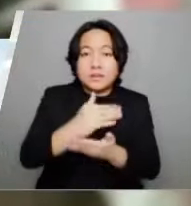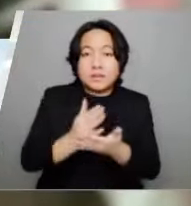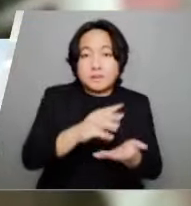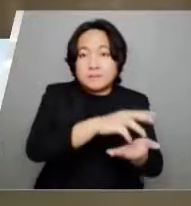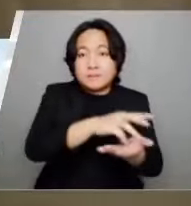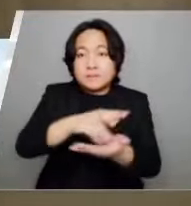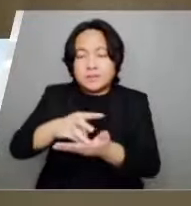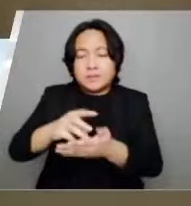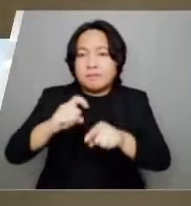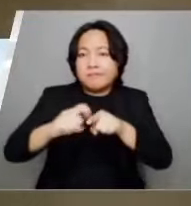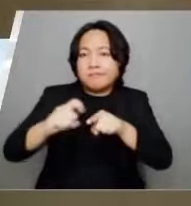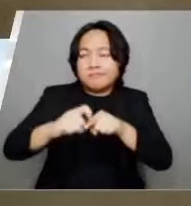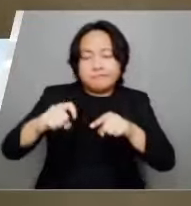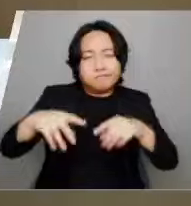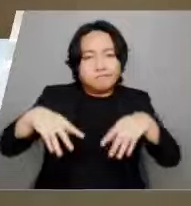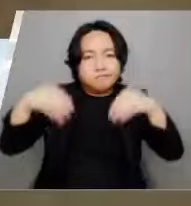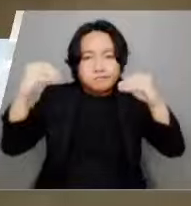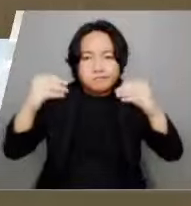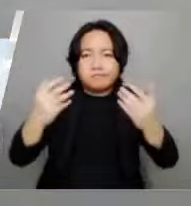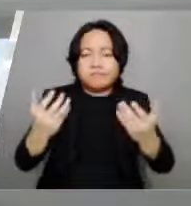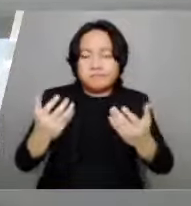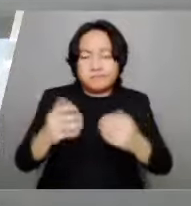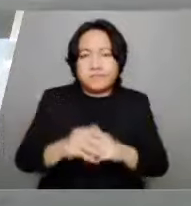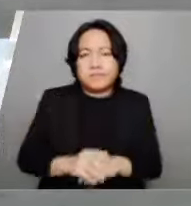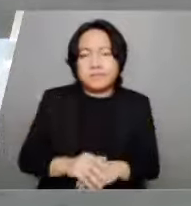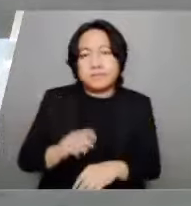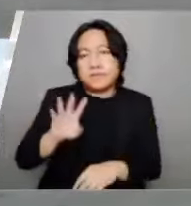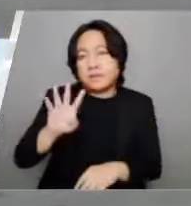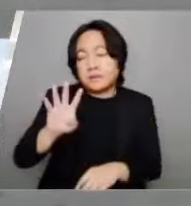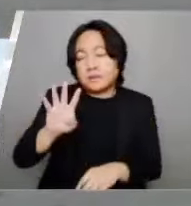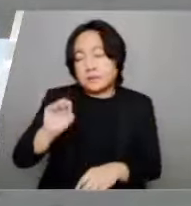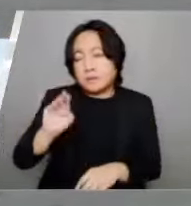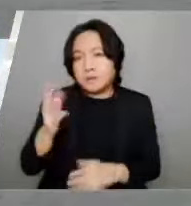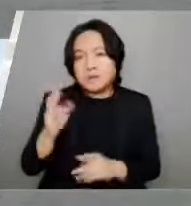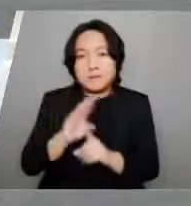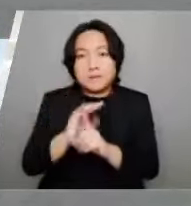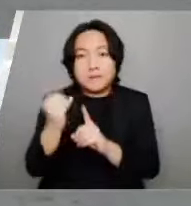14 na barangay ang walang supply ng tubig.